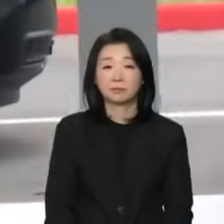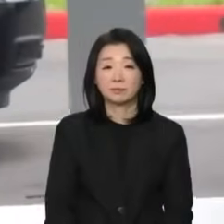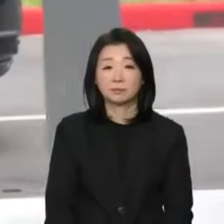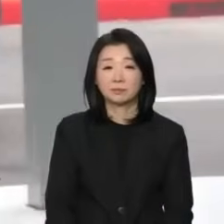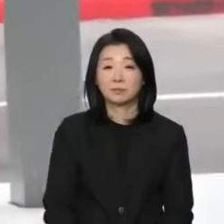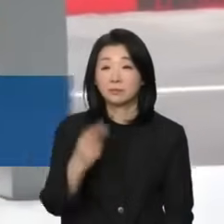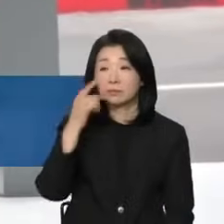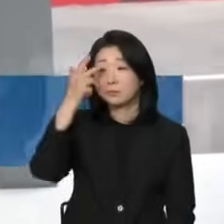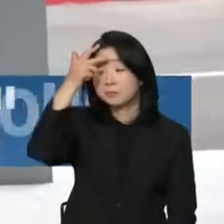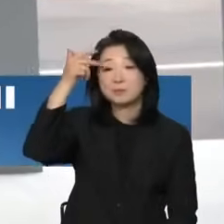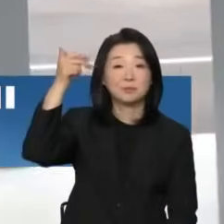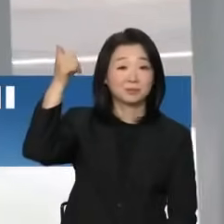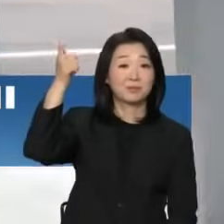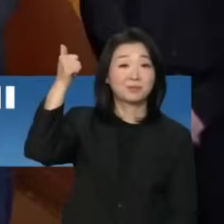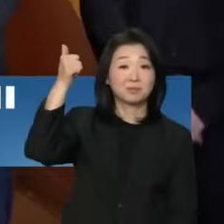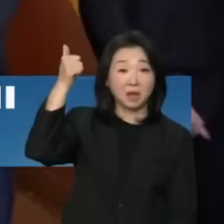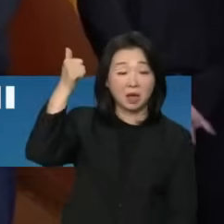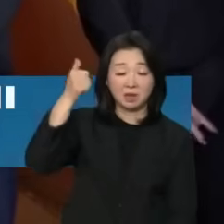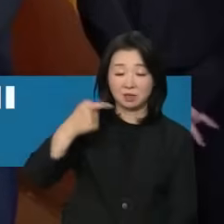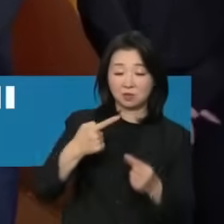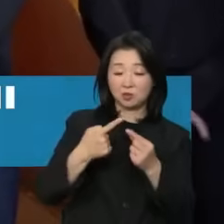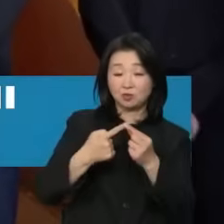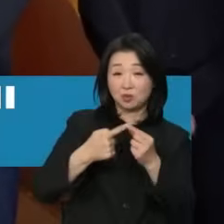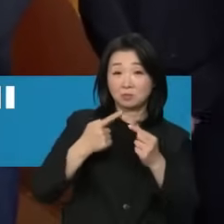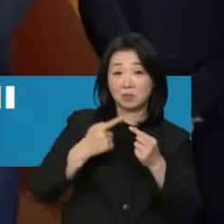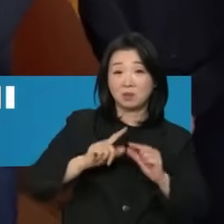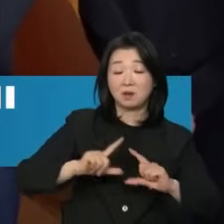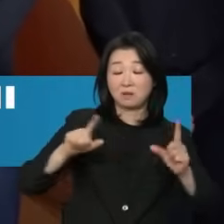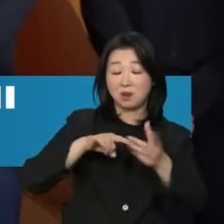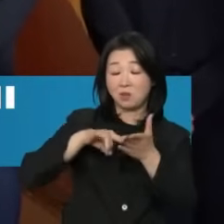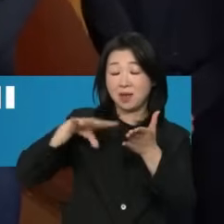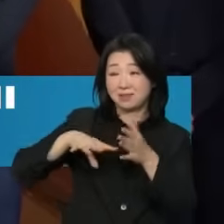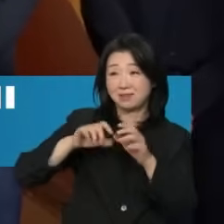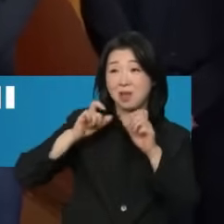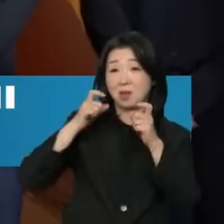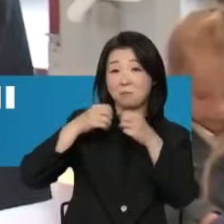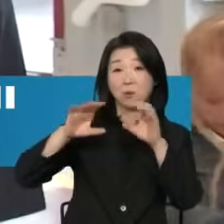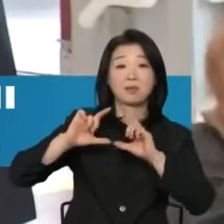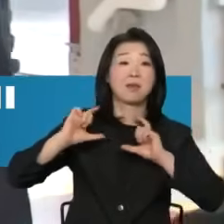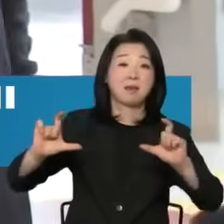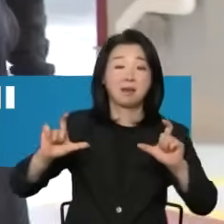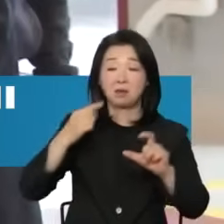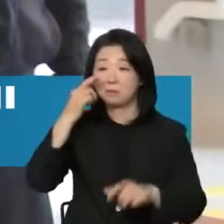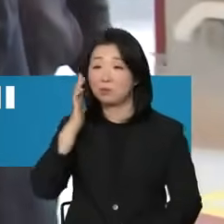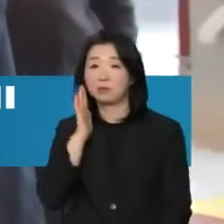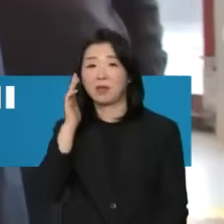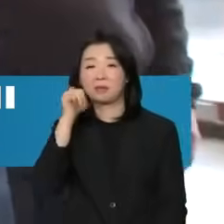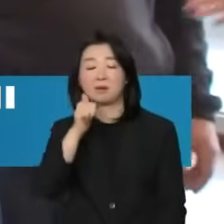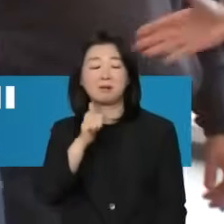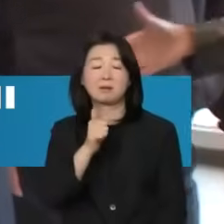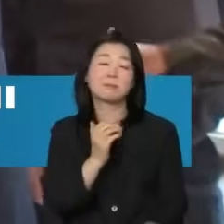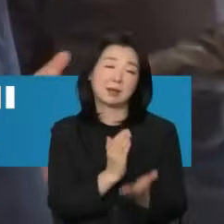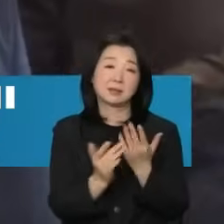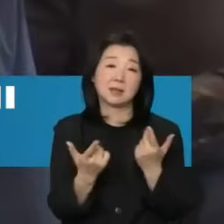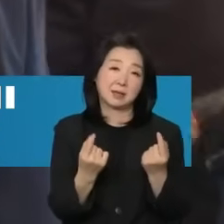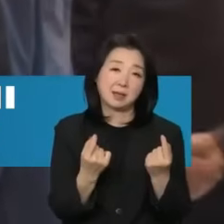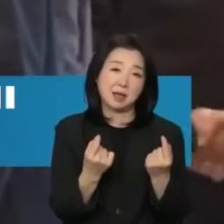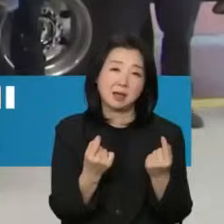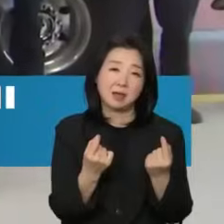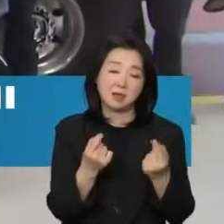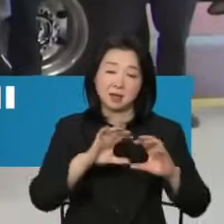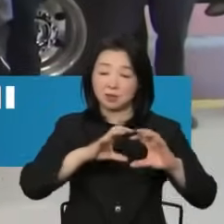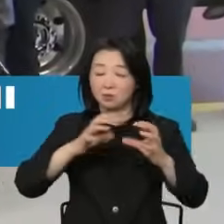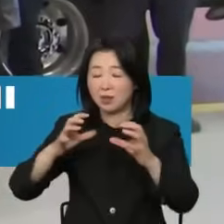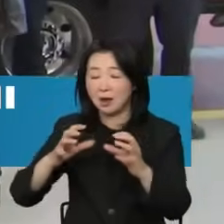트럼프 미국 대통령 당선인이 취임 첫날 관세 폭탄을 예고했는데 바이든 대통령이 이는 비생산적일 뿐만 아니라 이웃